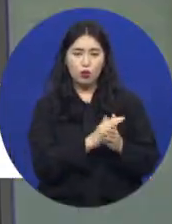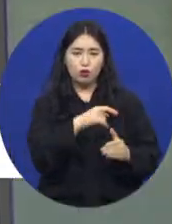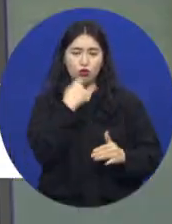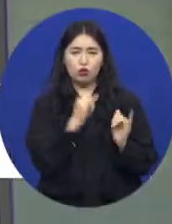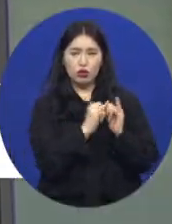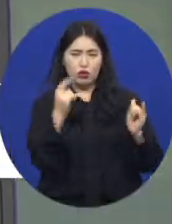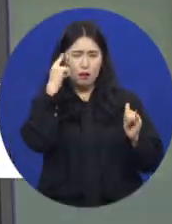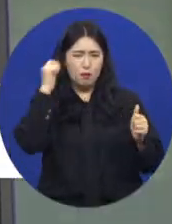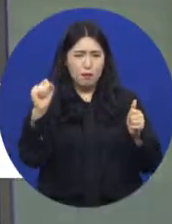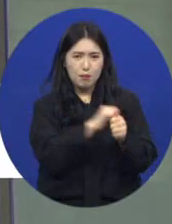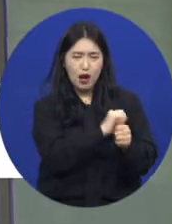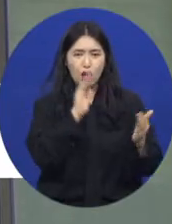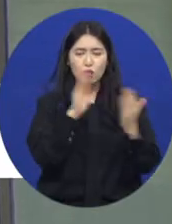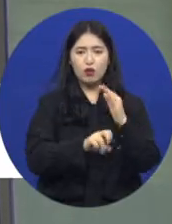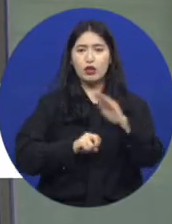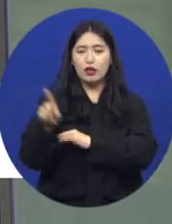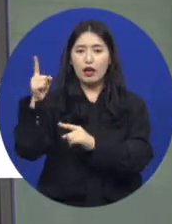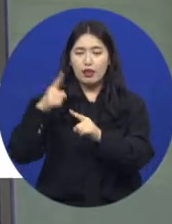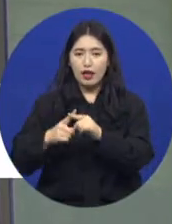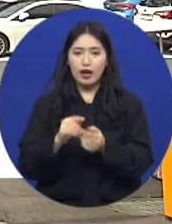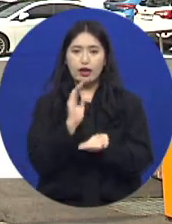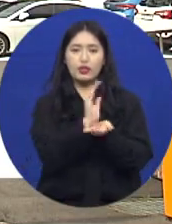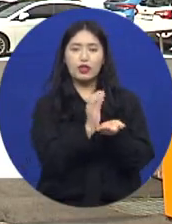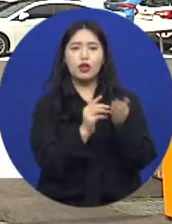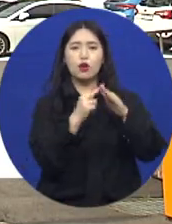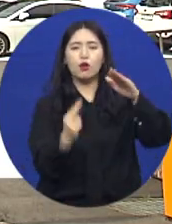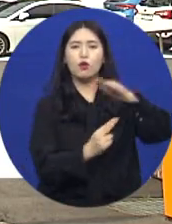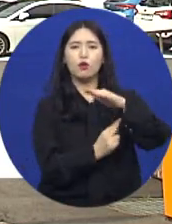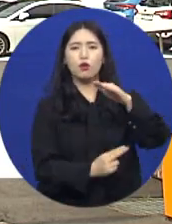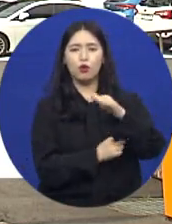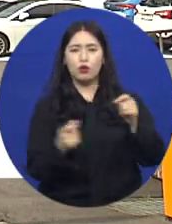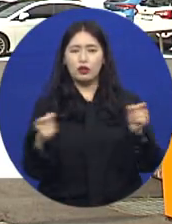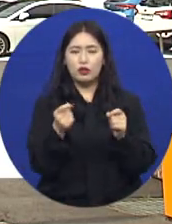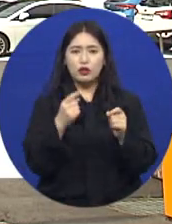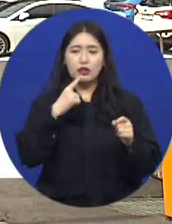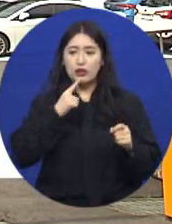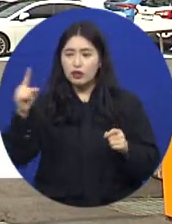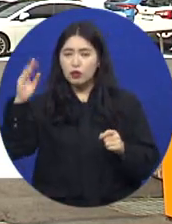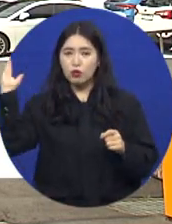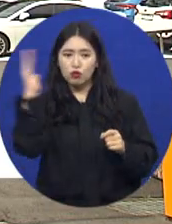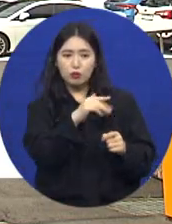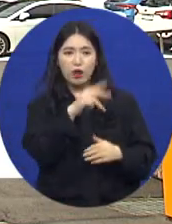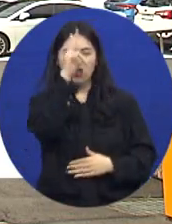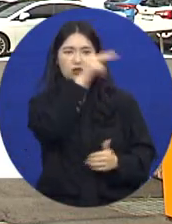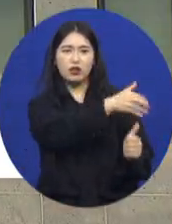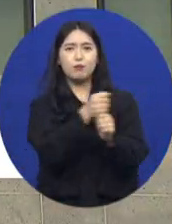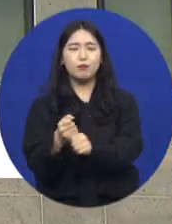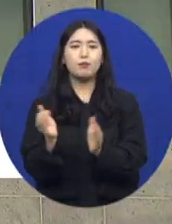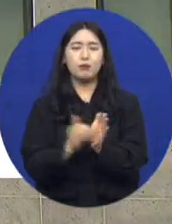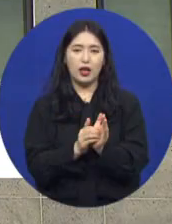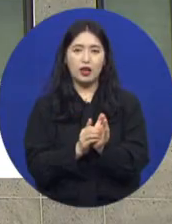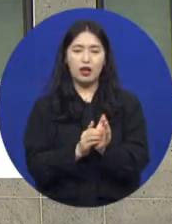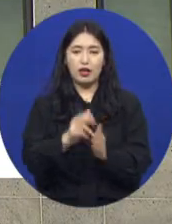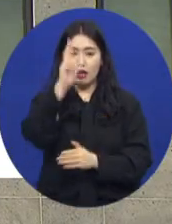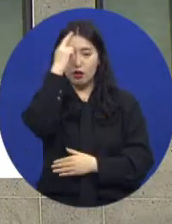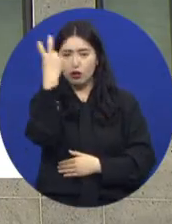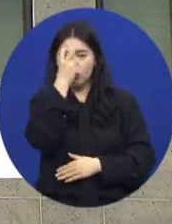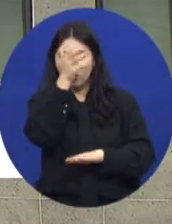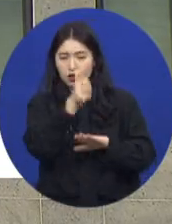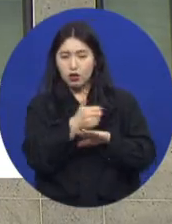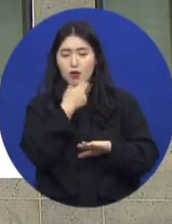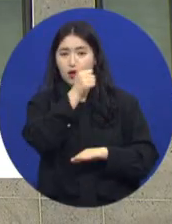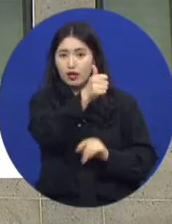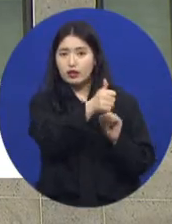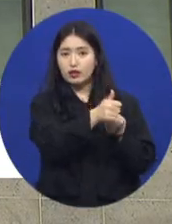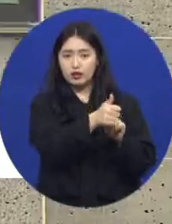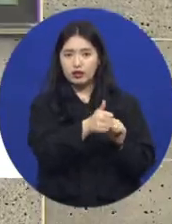둔기로 때리고 달아났다가 세연교 인근에서 신고를 받고 출동한 경찰에 붙잡혔습니다. 경찰 조사 결과